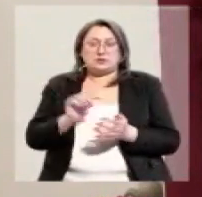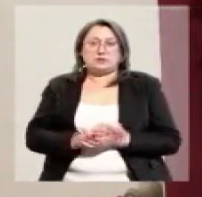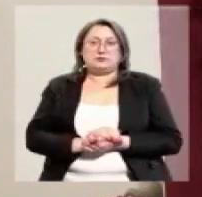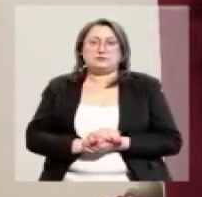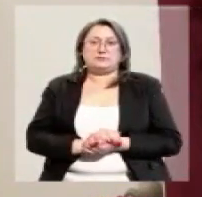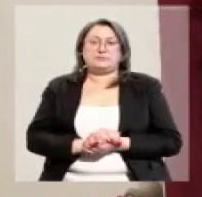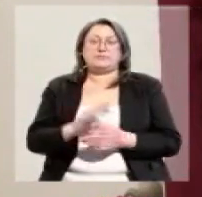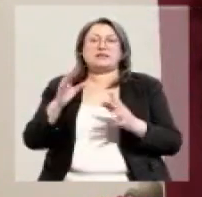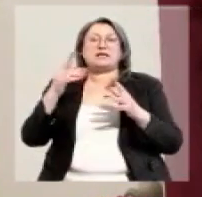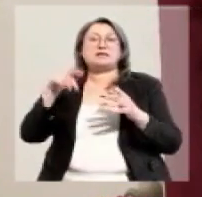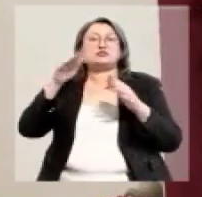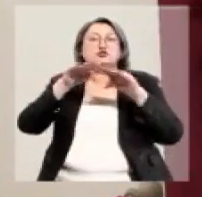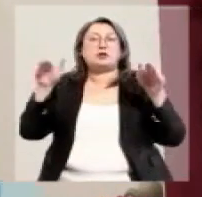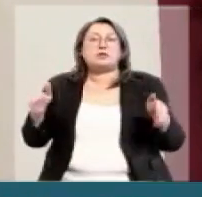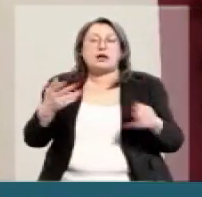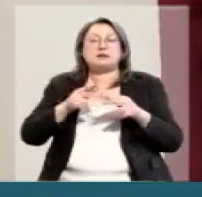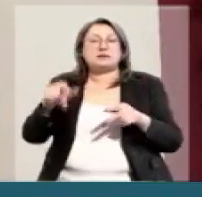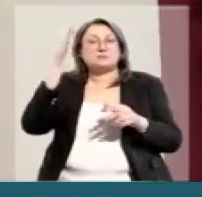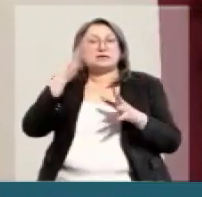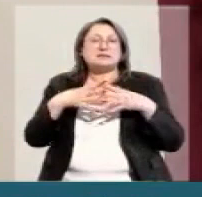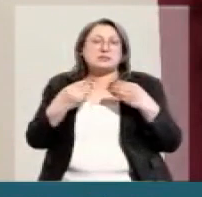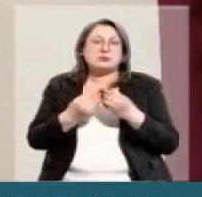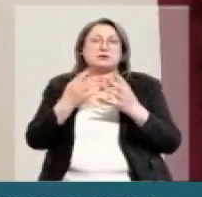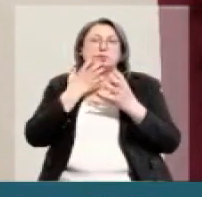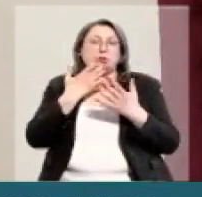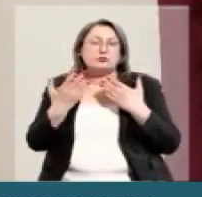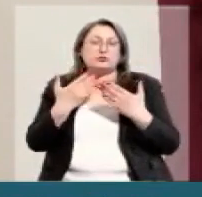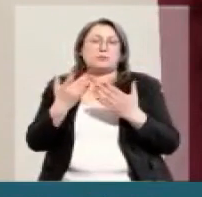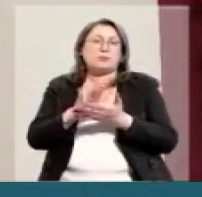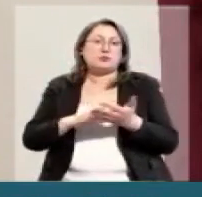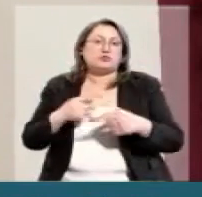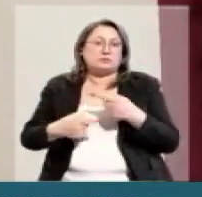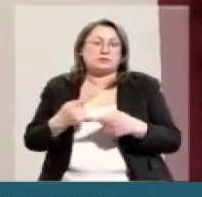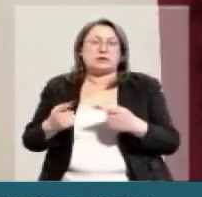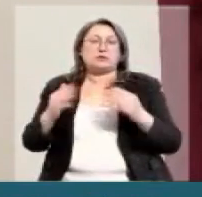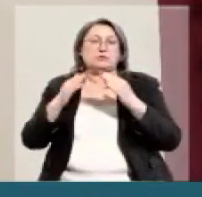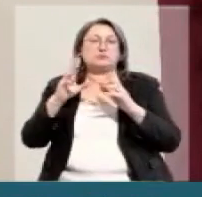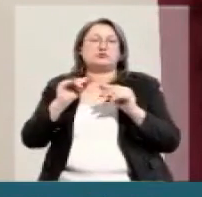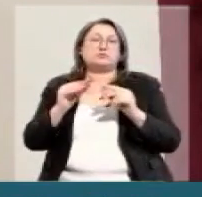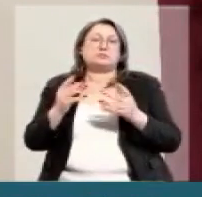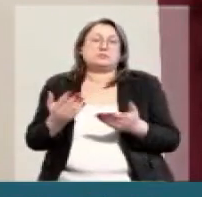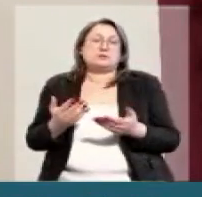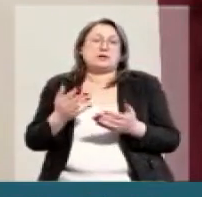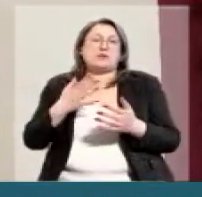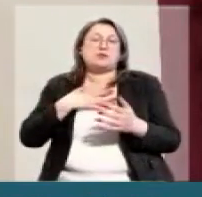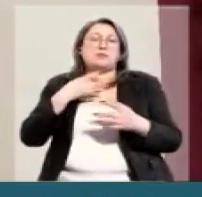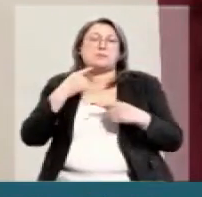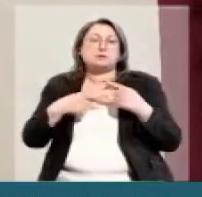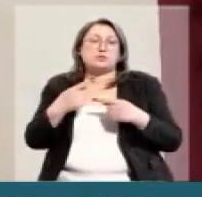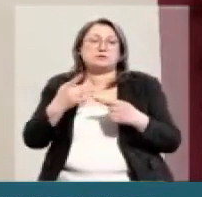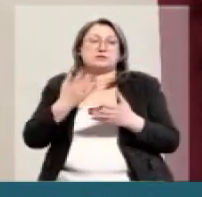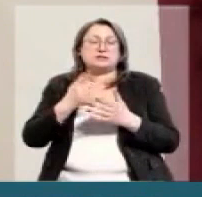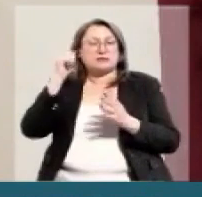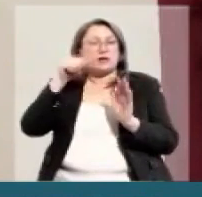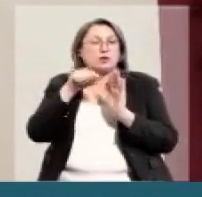жалғасының мәні шаңырақпен бірталай дүние байланысты. Тіпті ұлтымызда соған сай терең мағыналы мақал-мәтелдер де бар. Ал жеті қазынаның